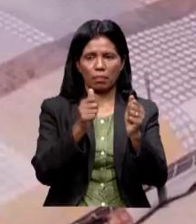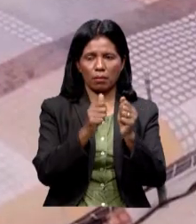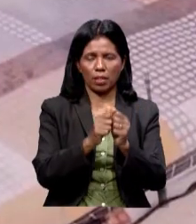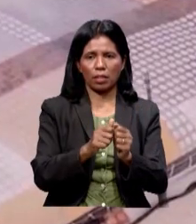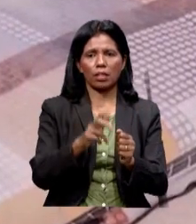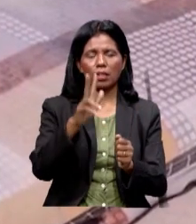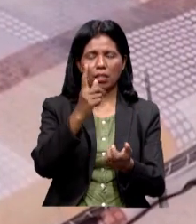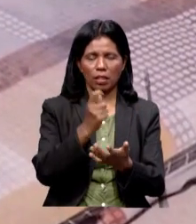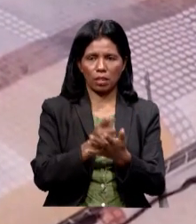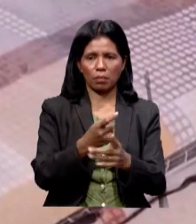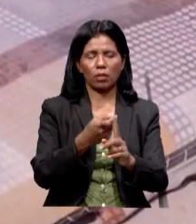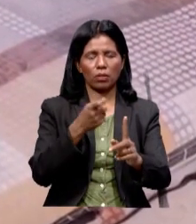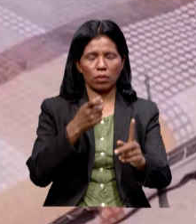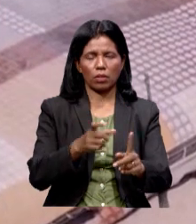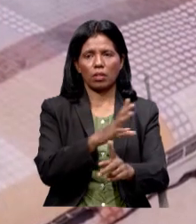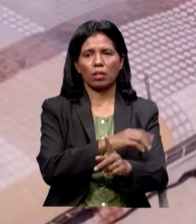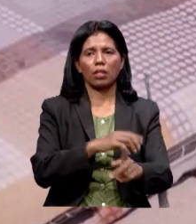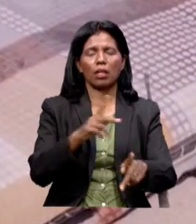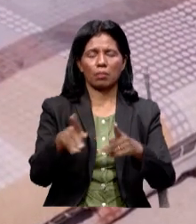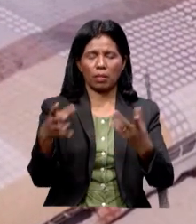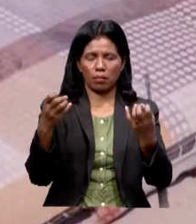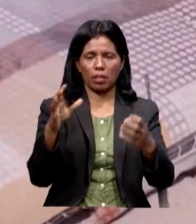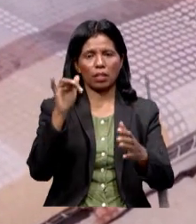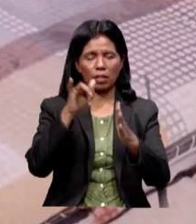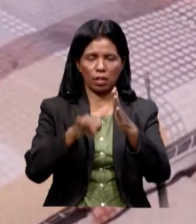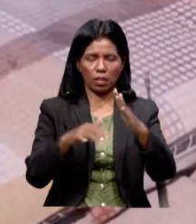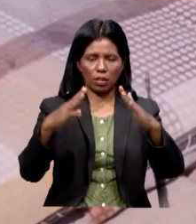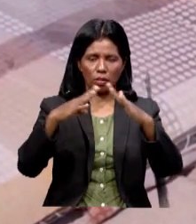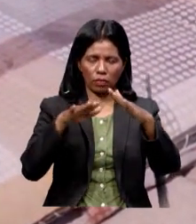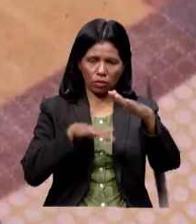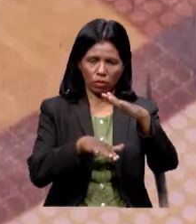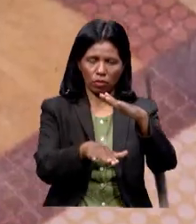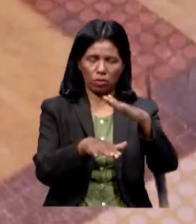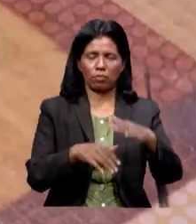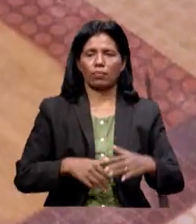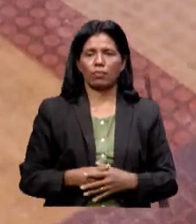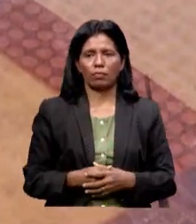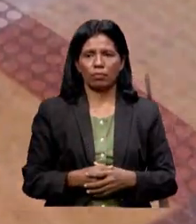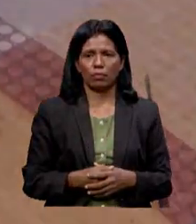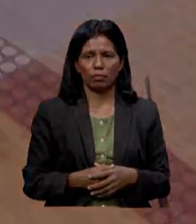resin kau jauh sirai nak doko no ema barak iha hela edifisiu nebe estragus ni okos.